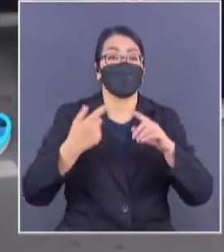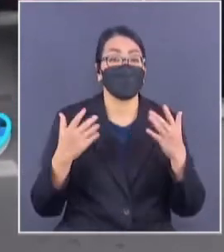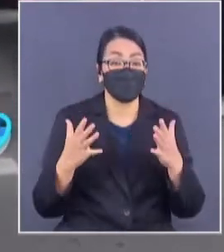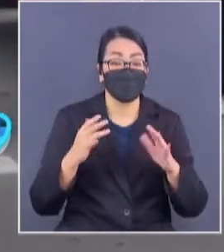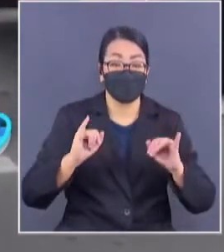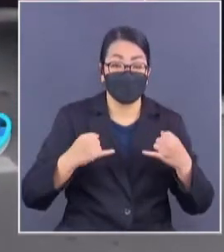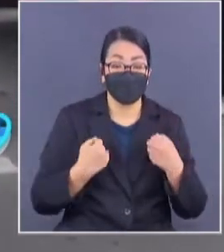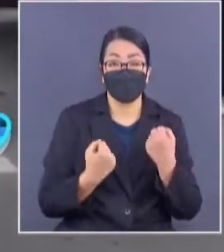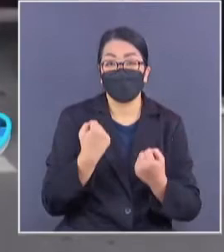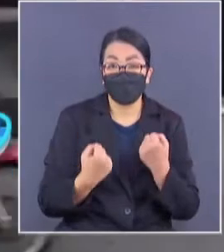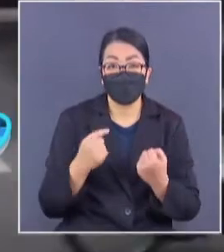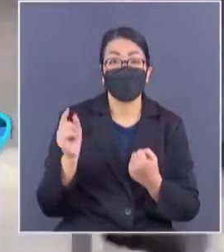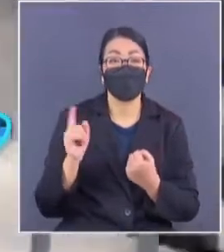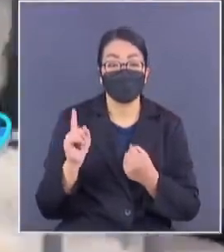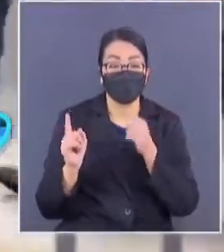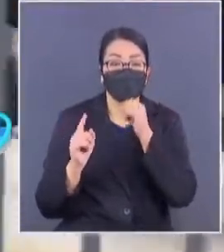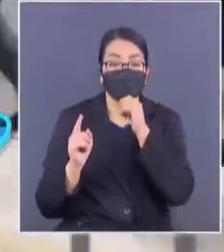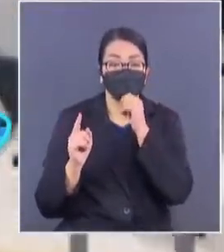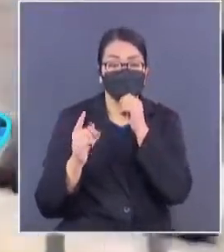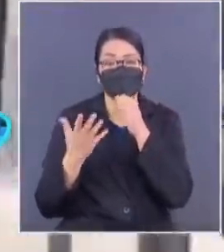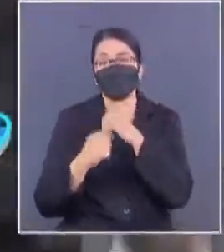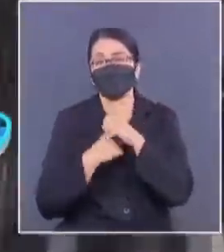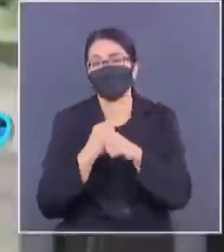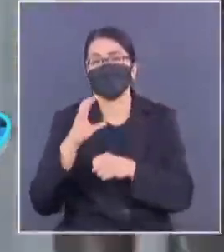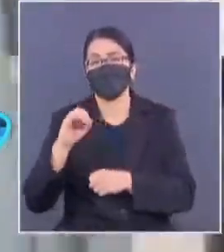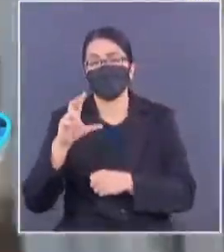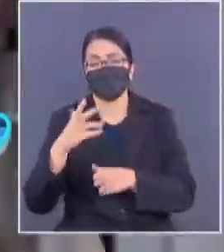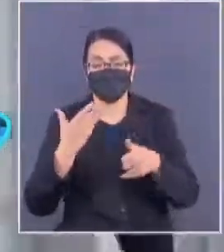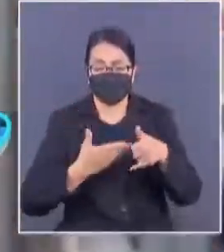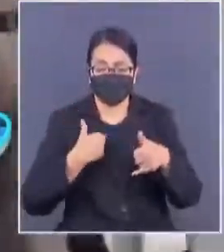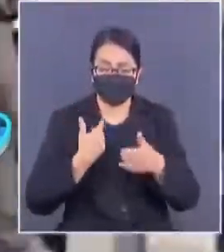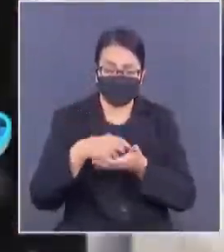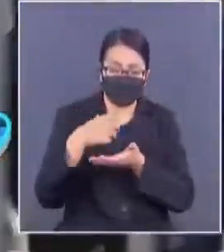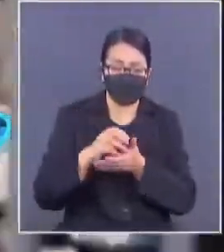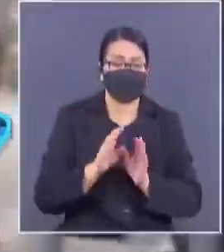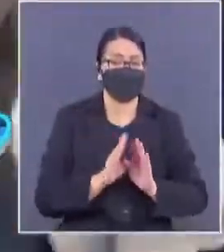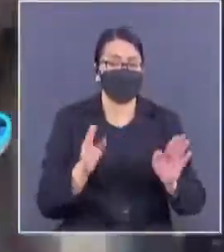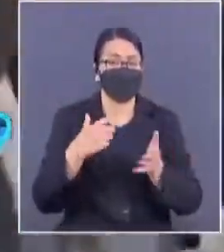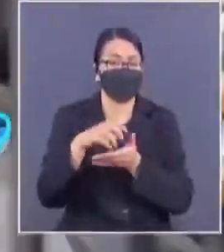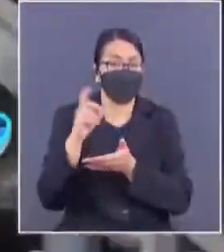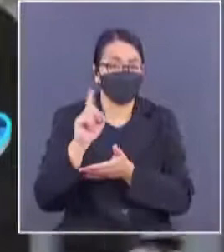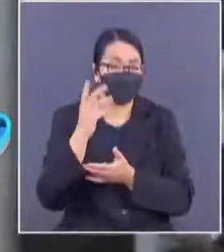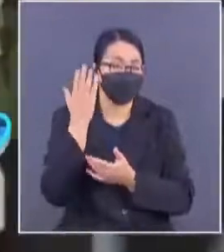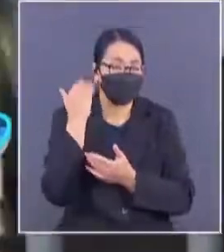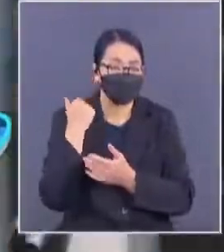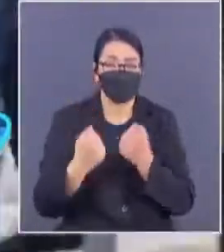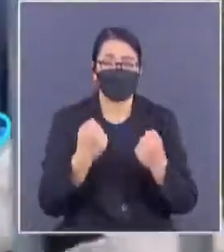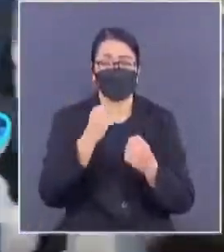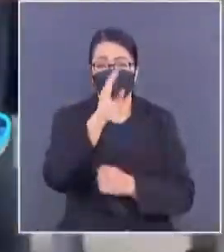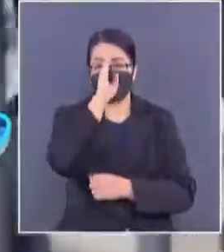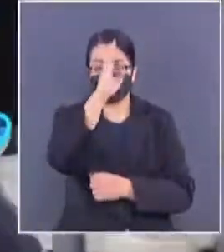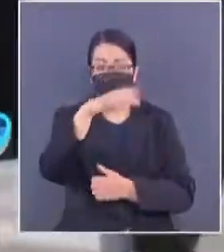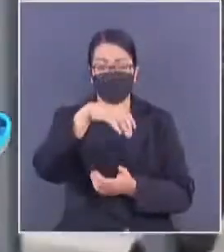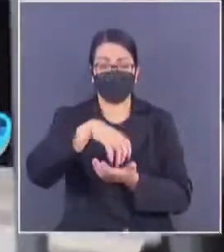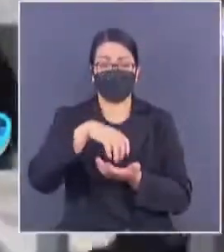าของรถก็คือนายชวินโรจน์ฤทธิ์มังกรสุขอายุ53 ปีเปิดเผยบอกว่าตอนเกิดเหตุขับรถอยู่เลนก